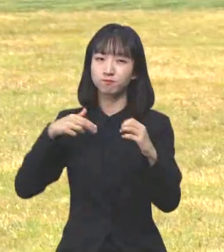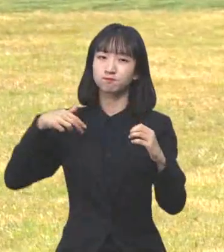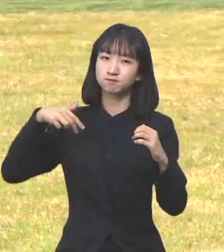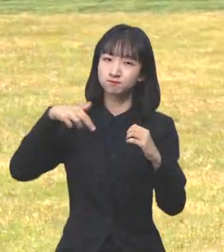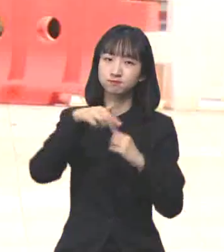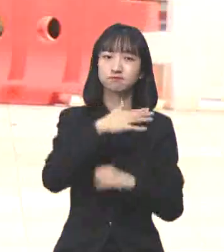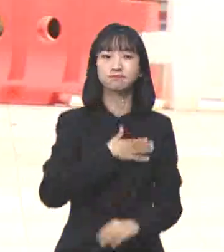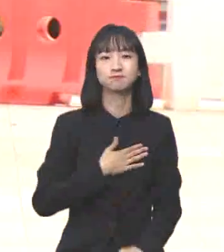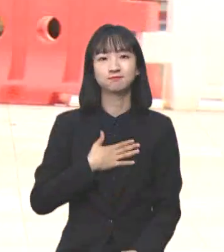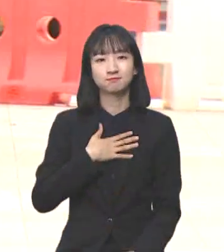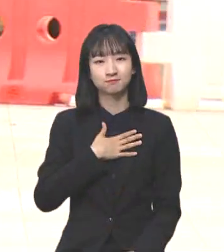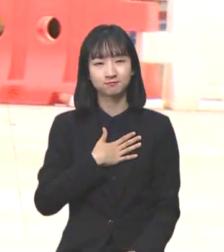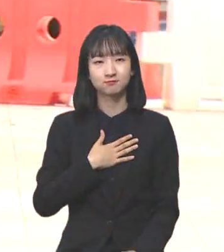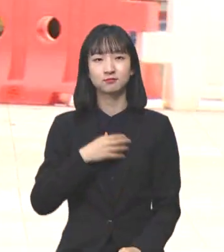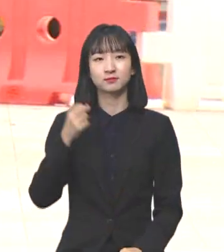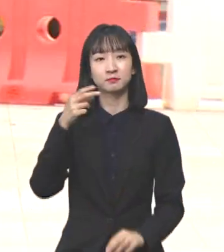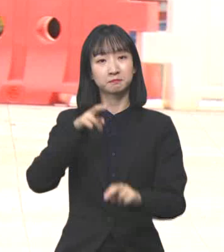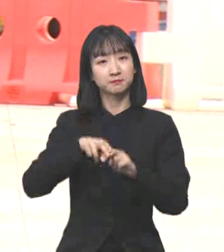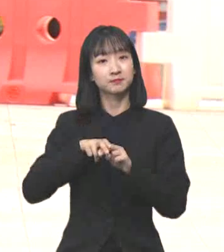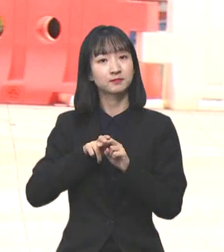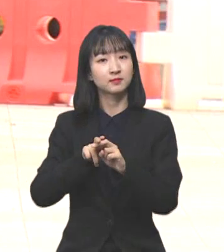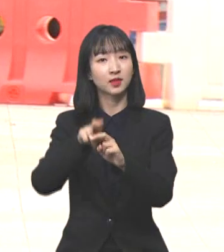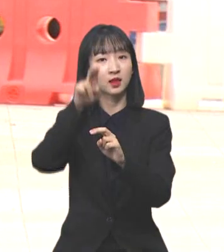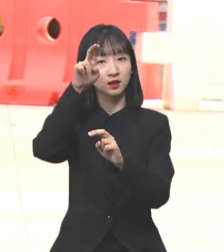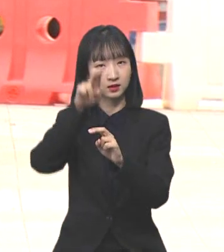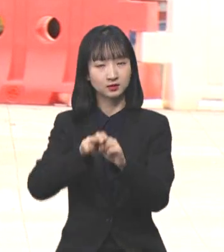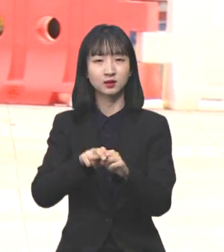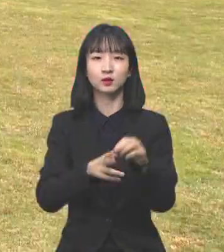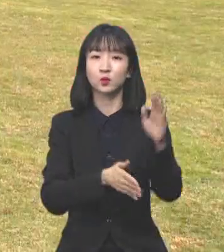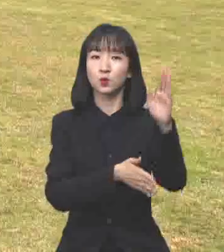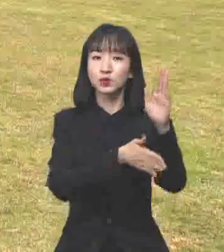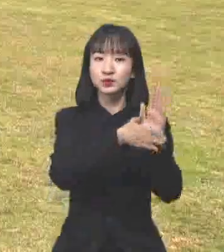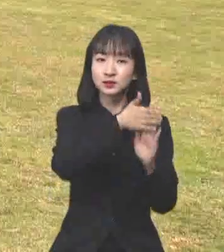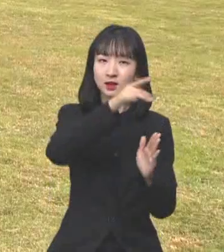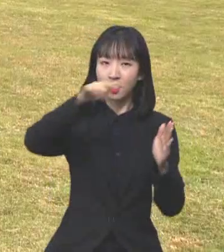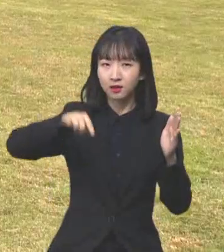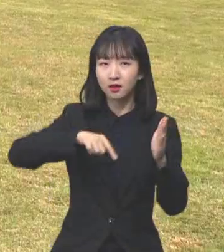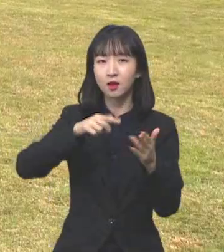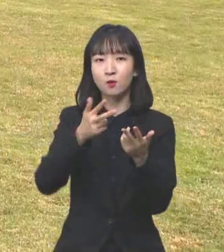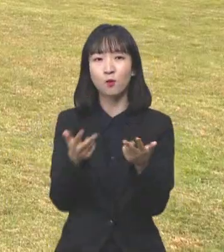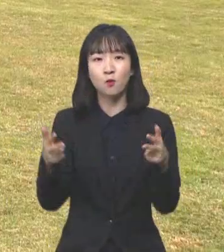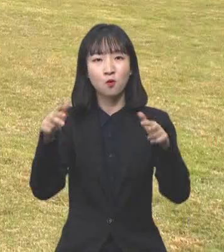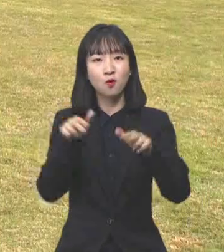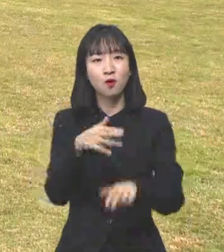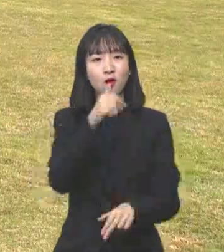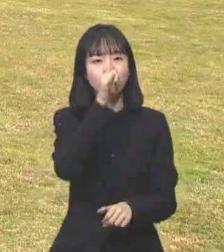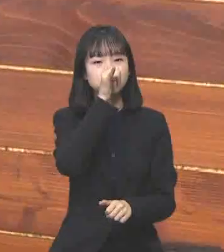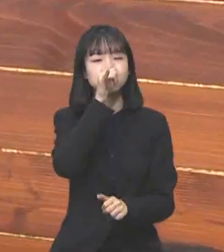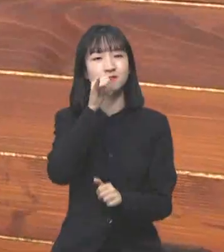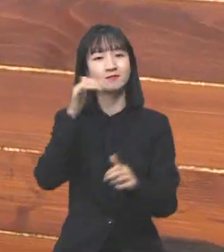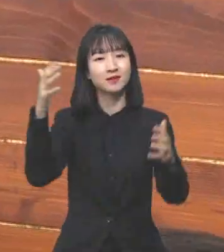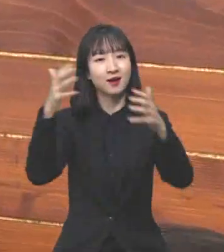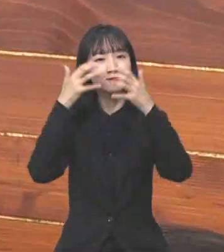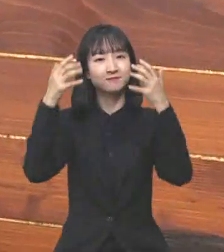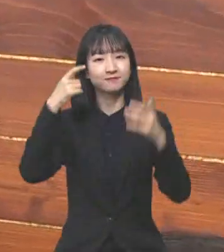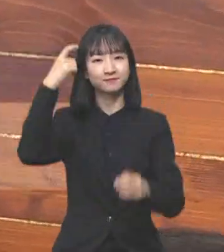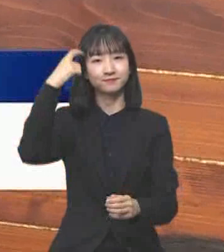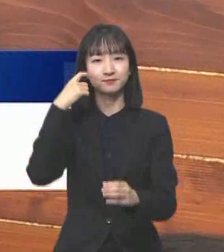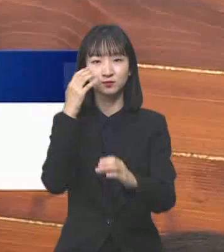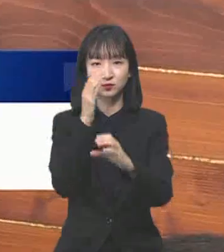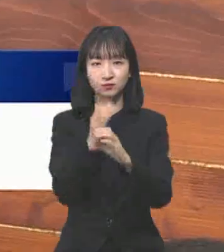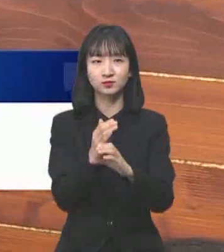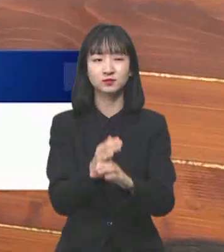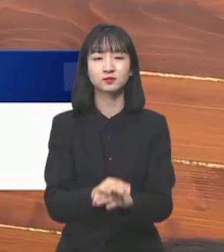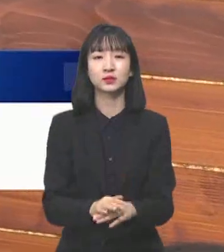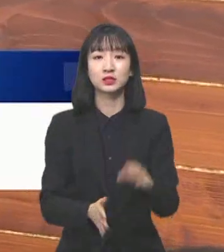즐깁니다 그네 안전 시민들은 도심 속 공원에서 깊어가는 가을 정취를 느낍니다 훨씬 넓어진